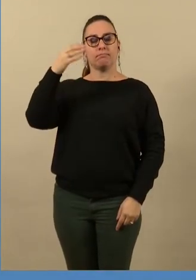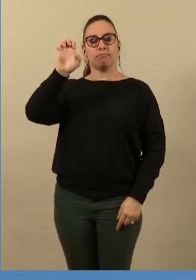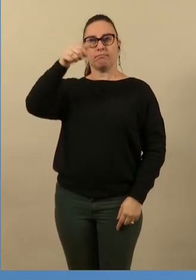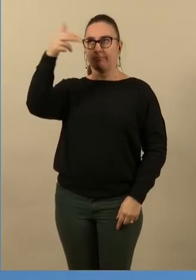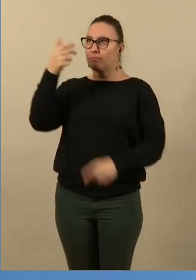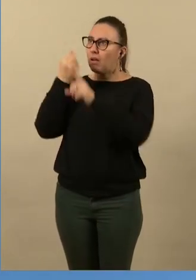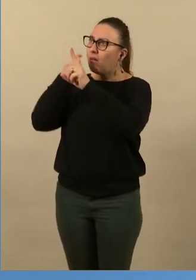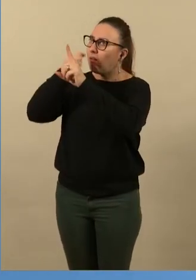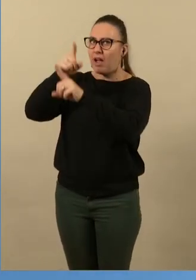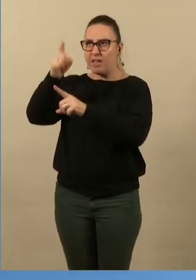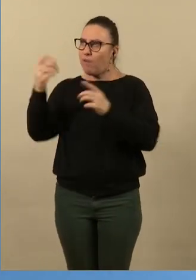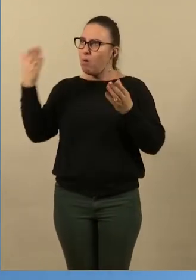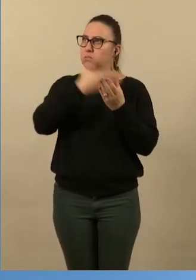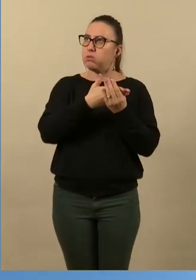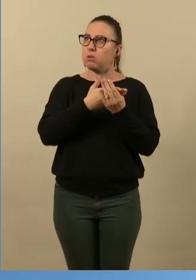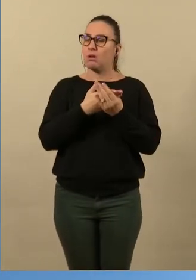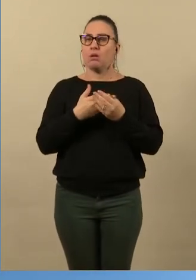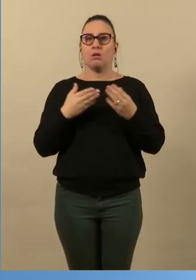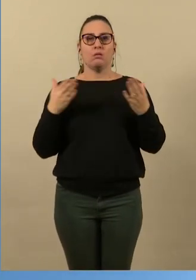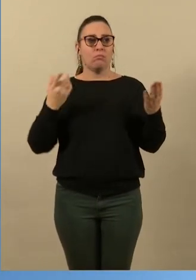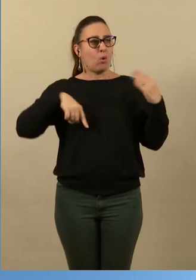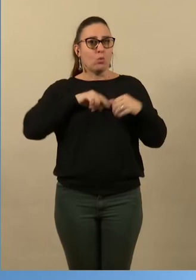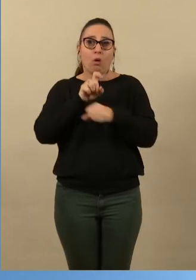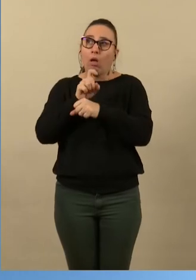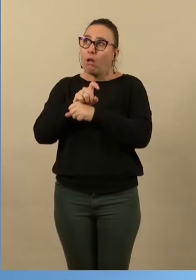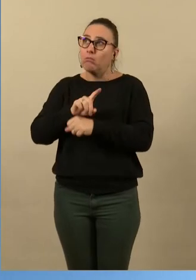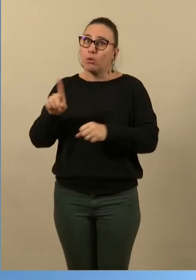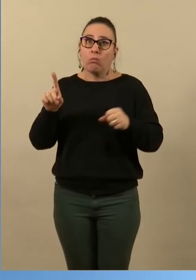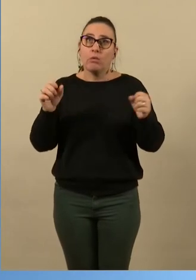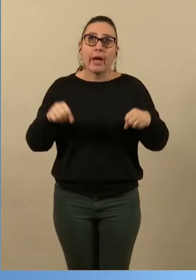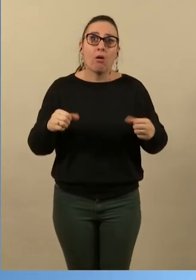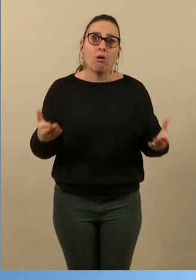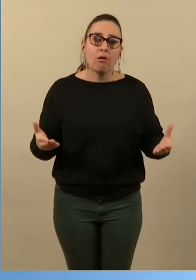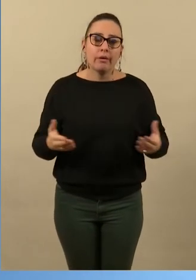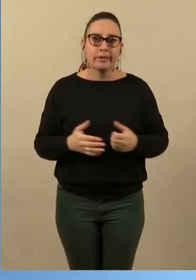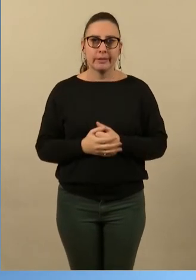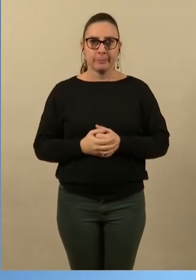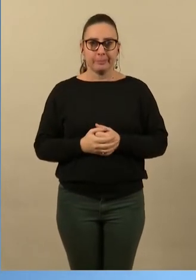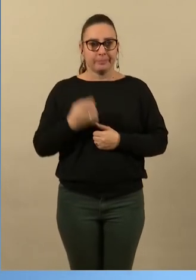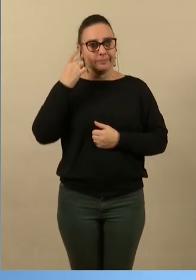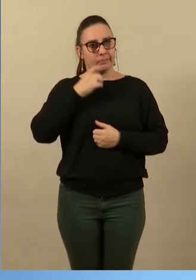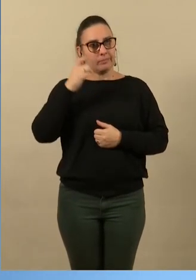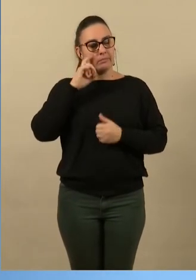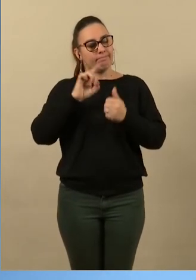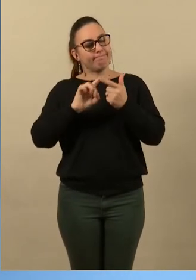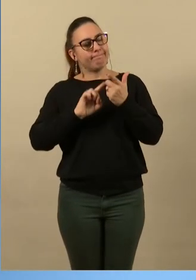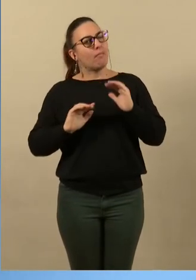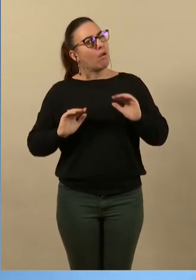de lutte contre le harcellement scolaire n'appelle guerre de critique quelqu quelques commentaires